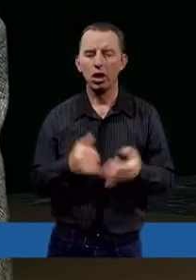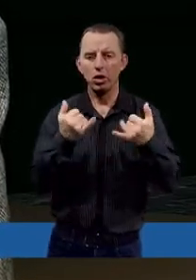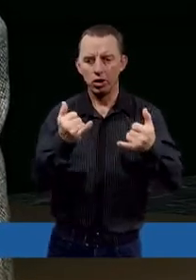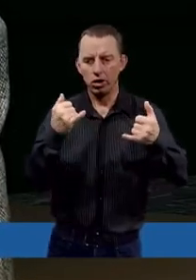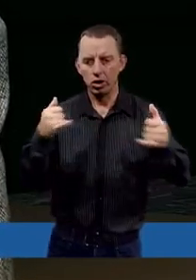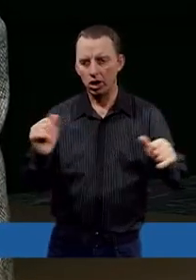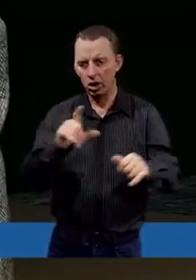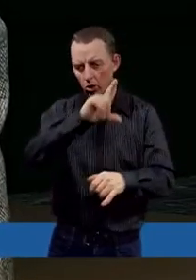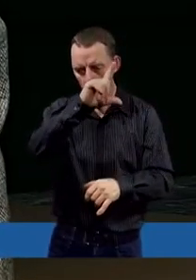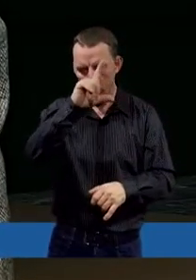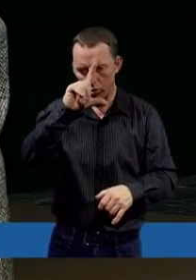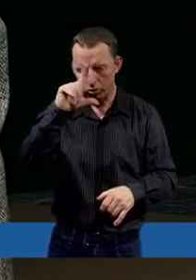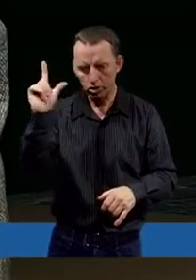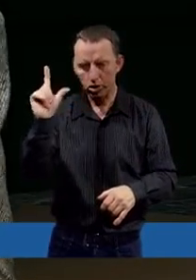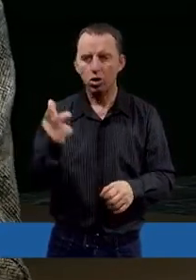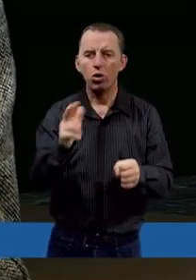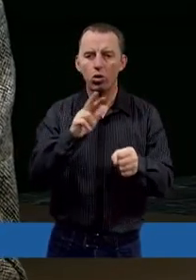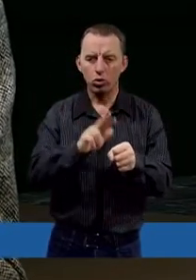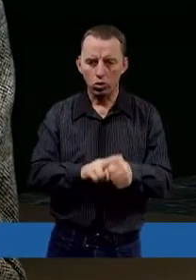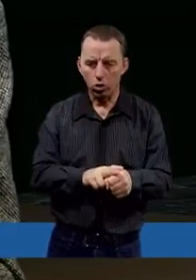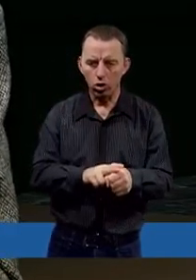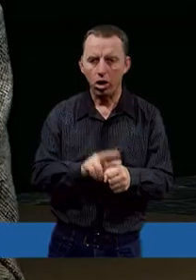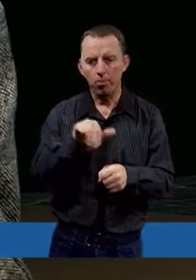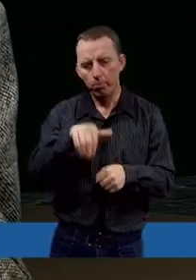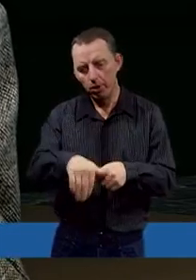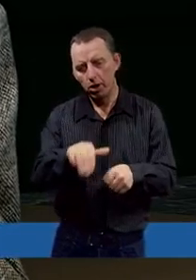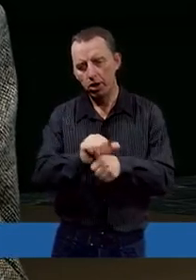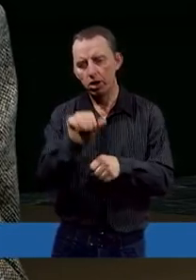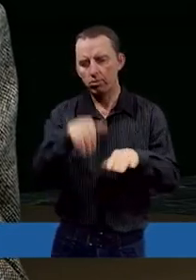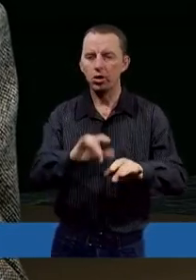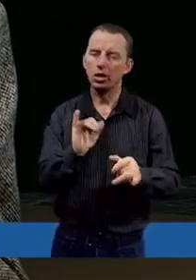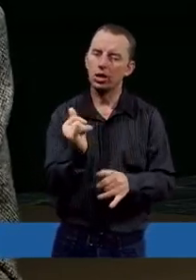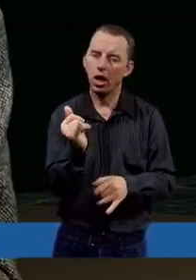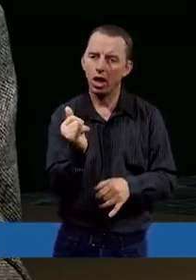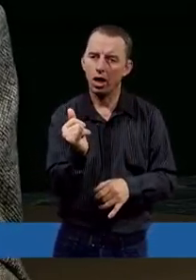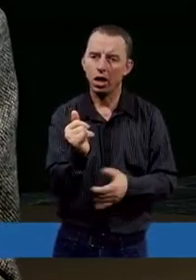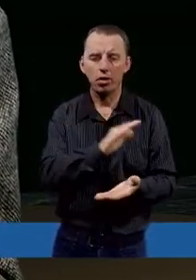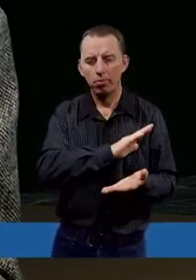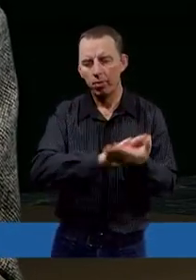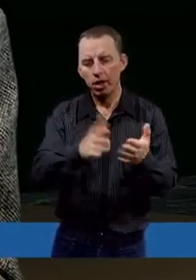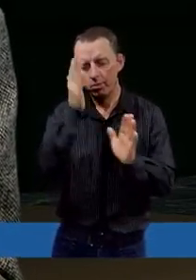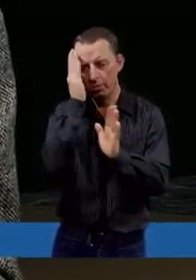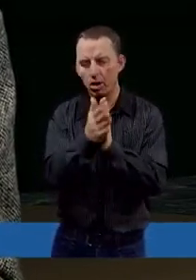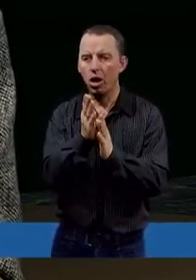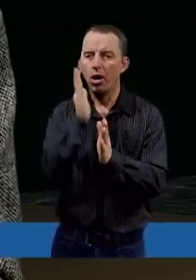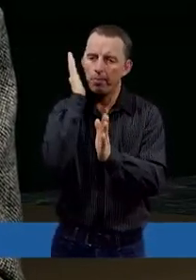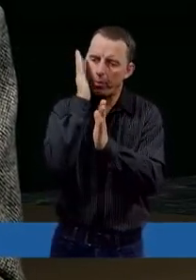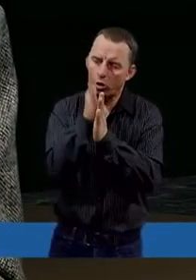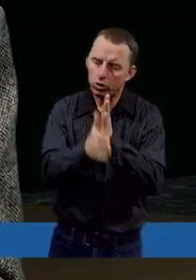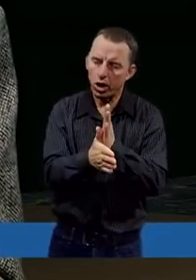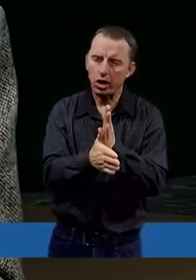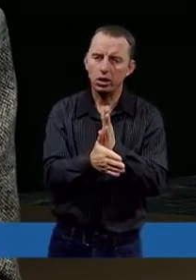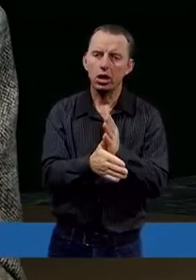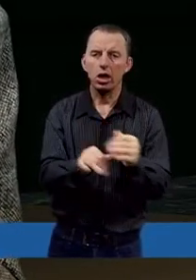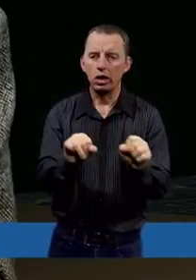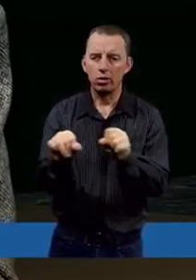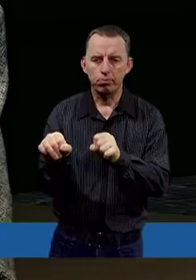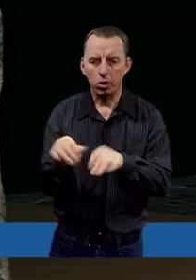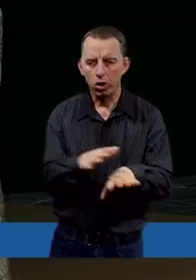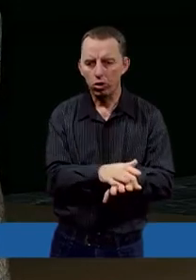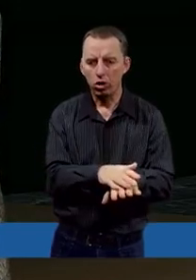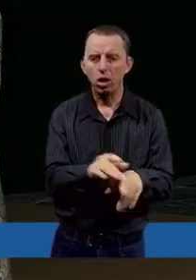innych ludzi, którzy być może w jakiś nie bezpośredni, ale pośredni sposób